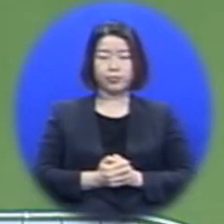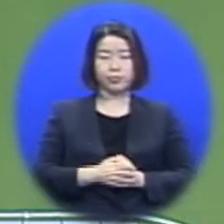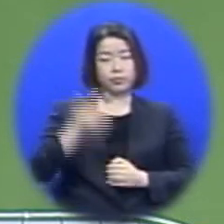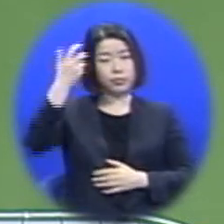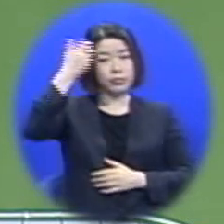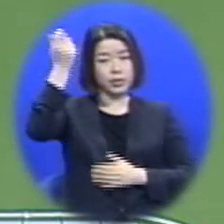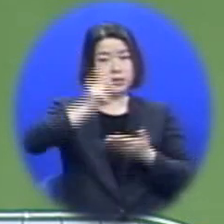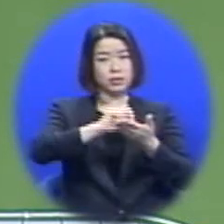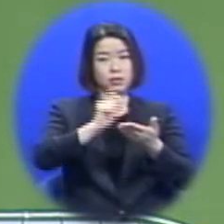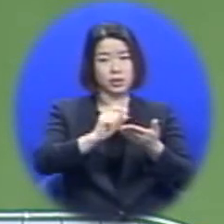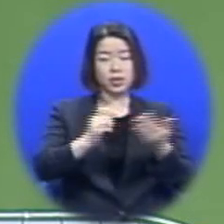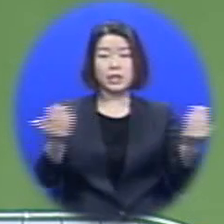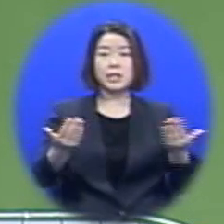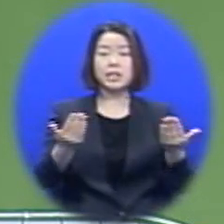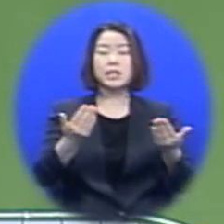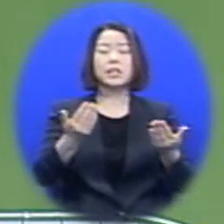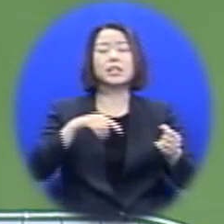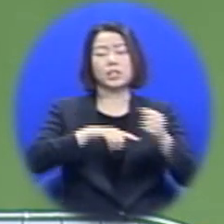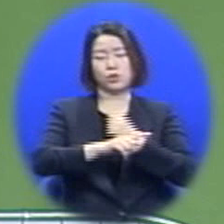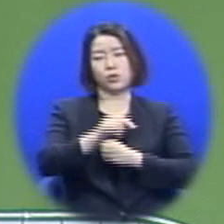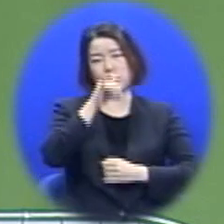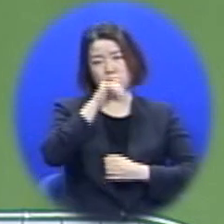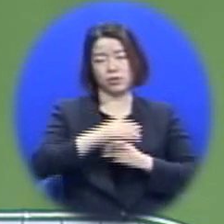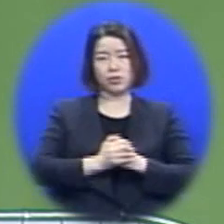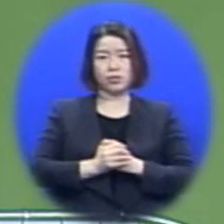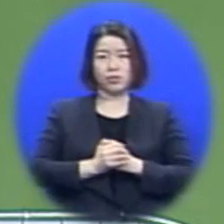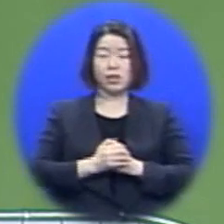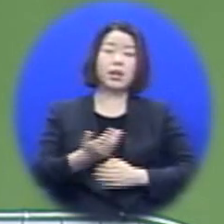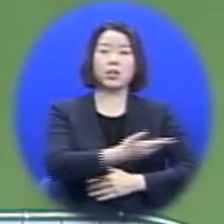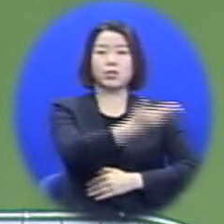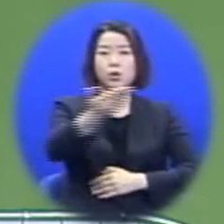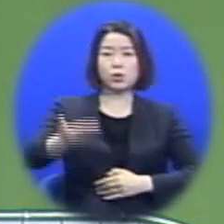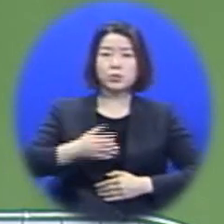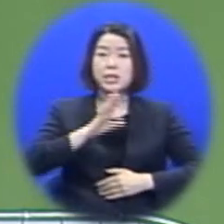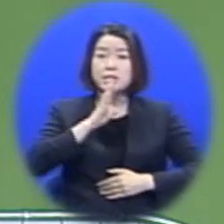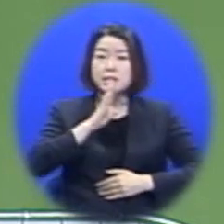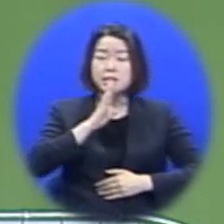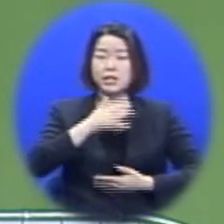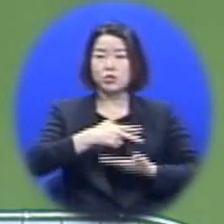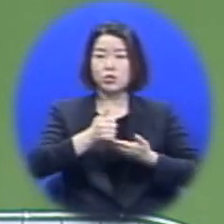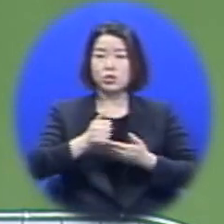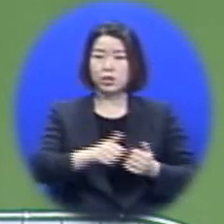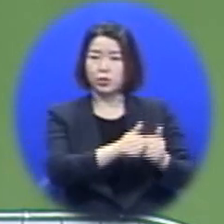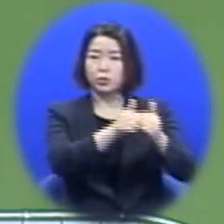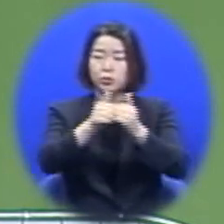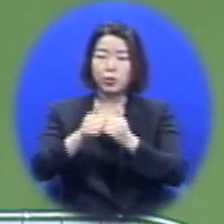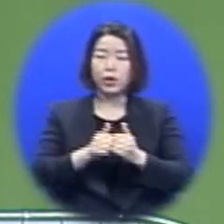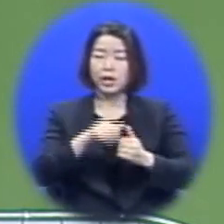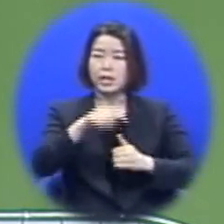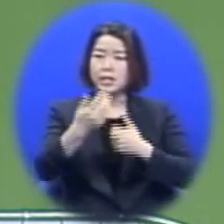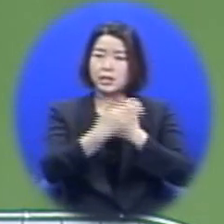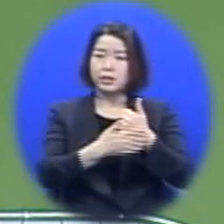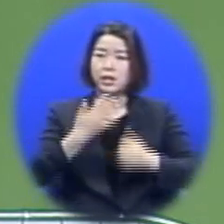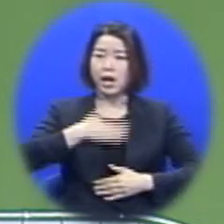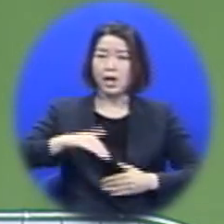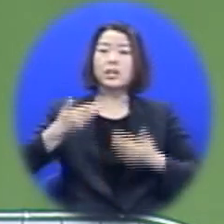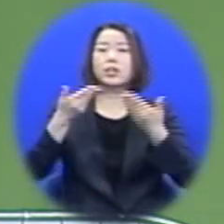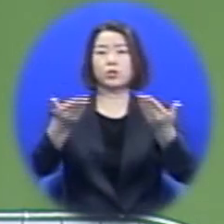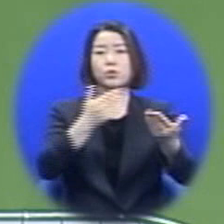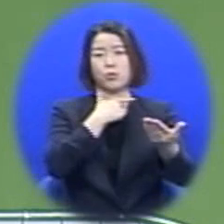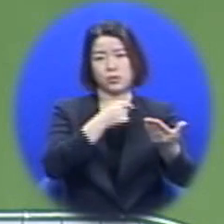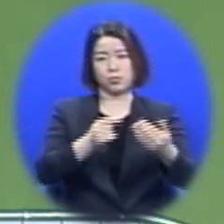영성일기 사역을 하는 이유가 거기에 있어요. 여러분에게 진짜 주님과 동행하는 이 은혜를 알게 해드리고